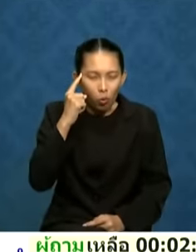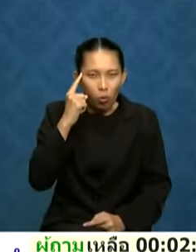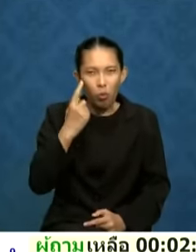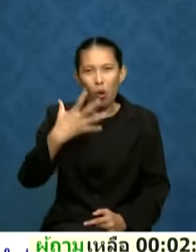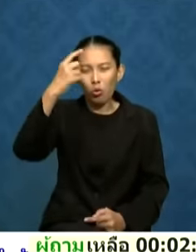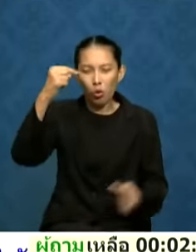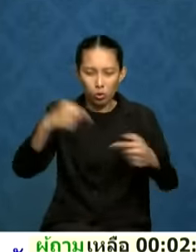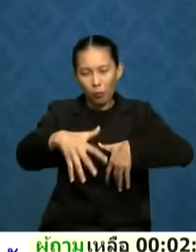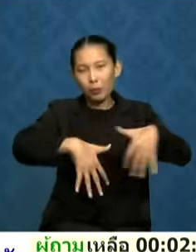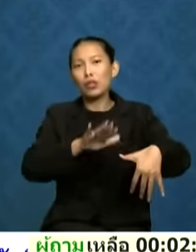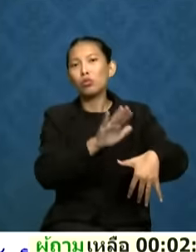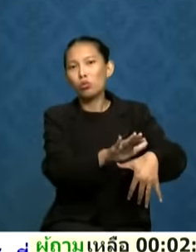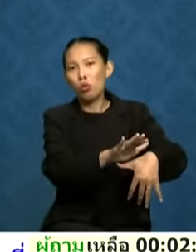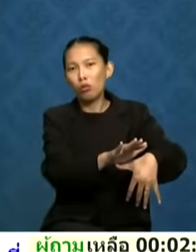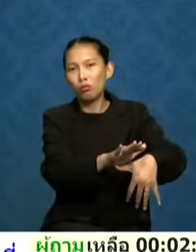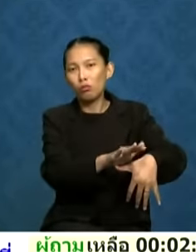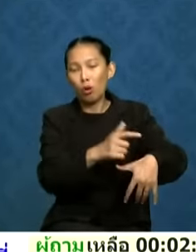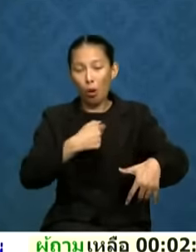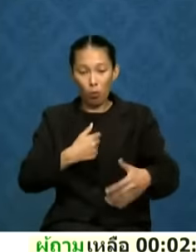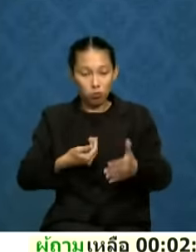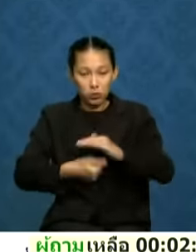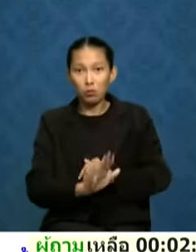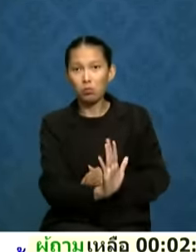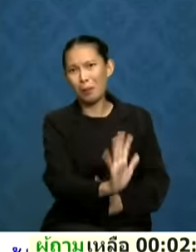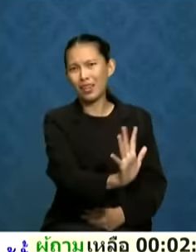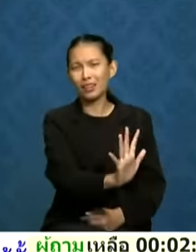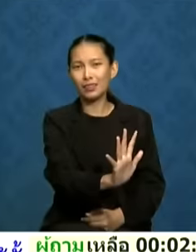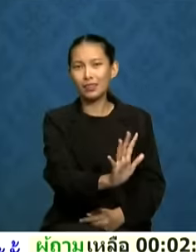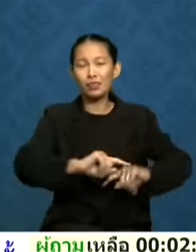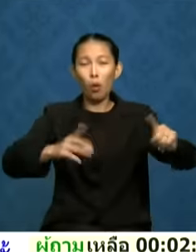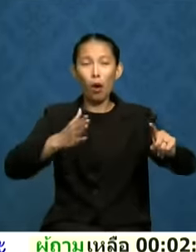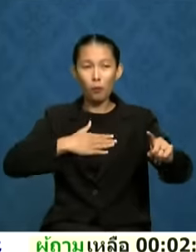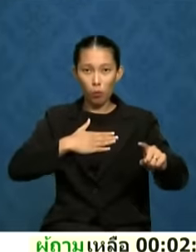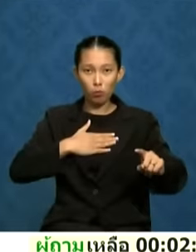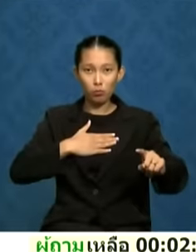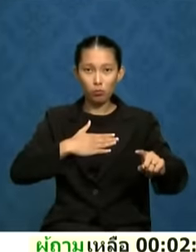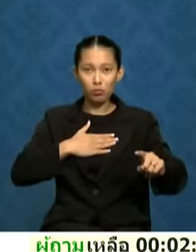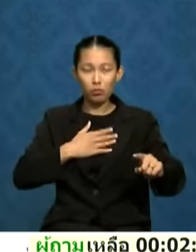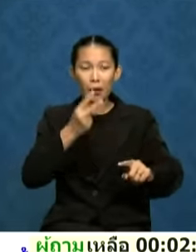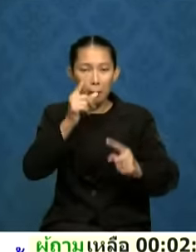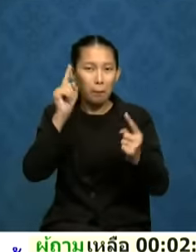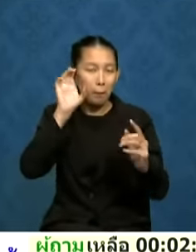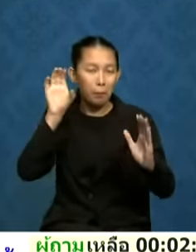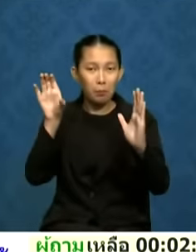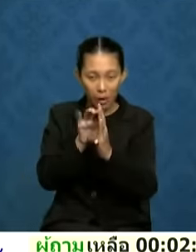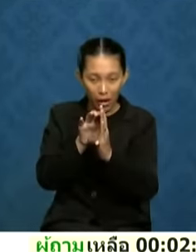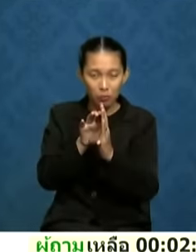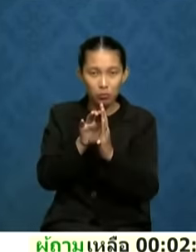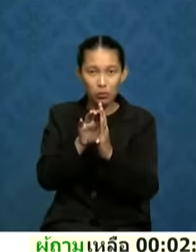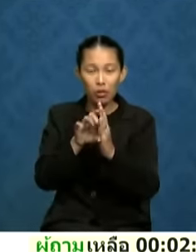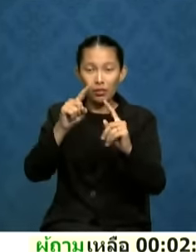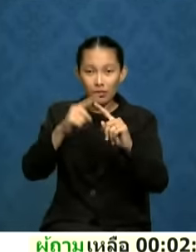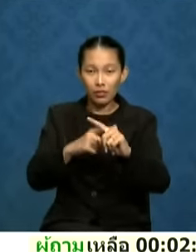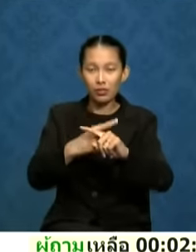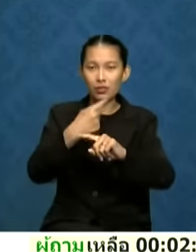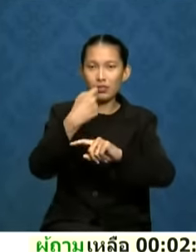พนประชาชใพืนที่ผมไมใช่คนทนั่โยส้ำแต่ผมซึ่งเห็นภาพของเหตุการณ 6ุล